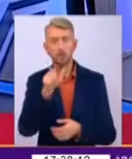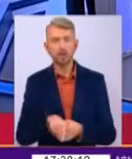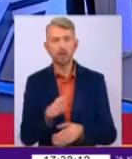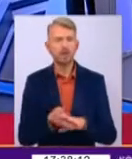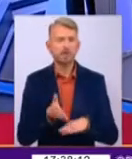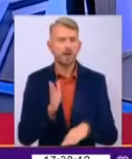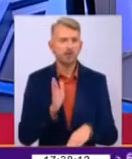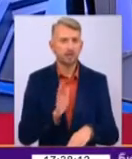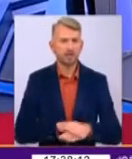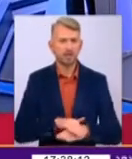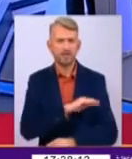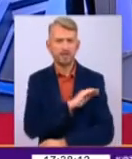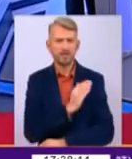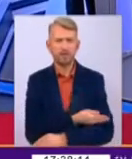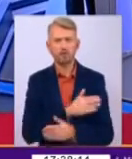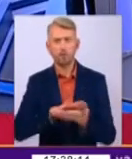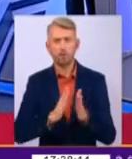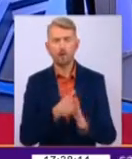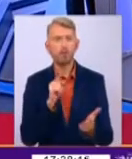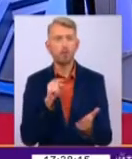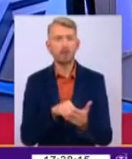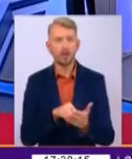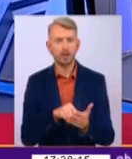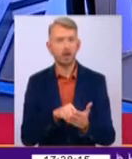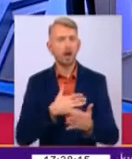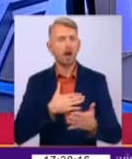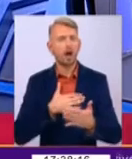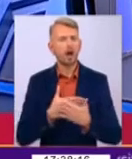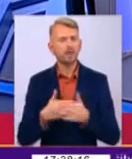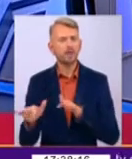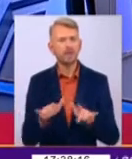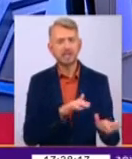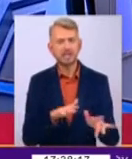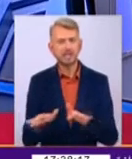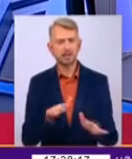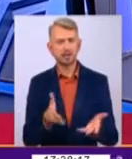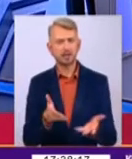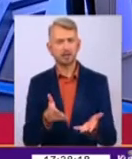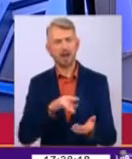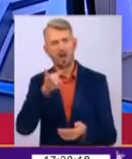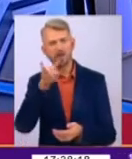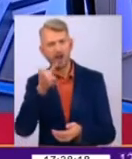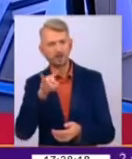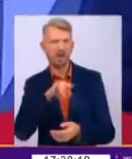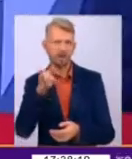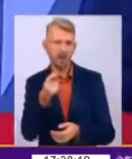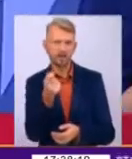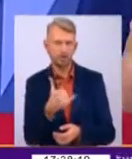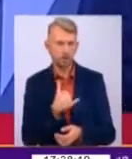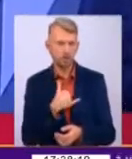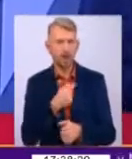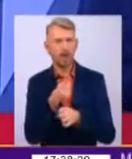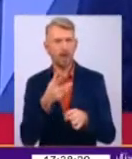важкі фізичні умови попадає, активні дії, там, авіації, ну, авіації мало у нас,